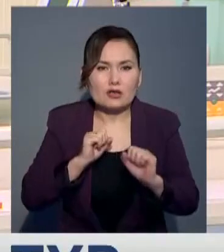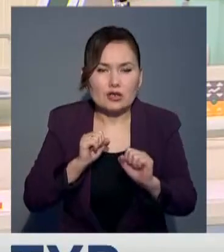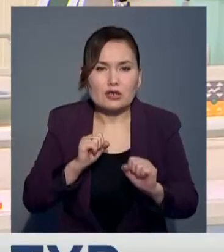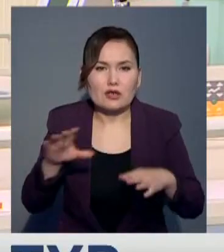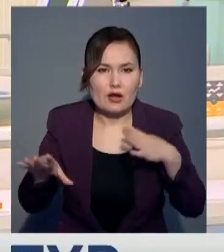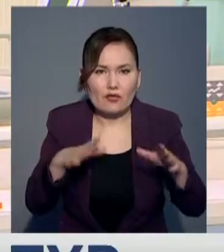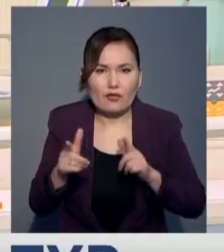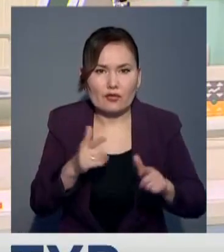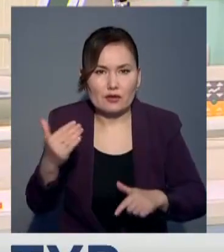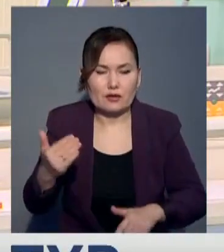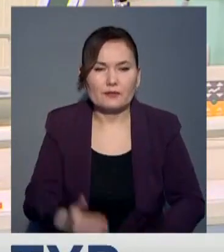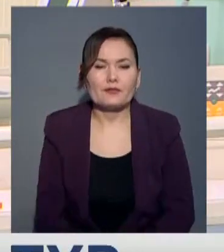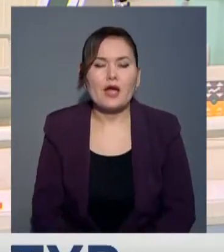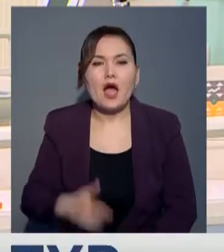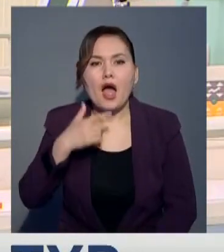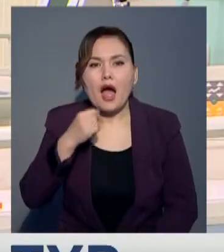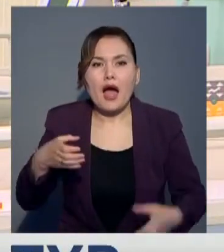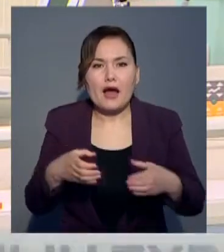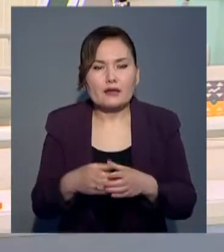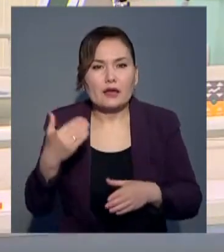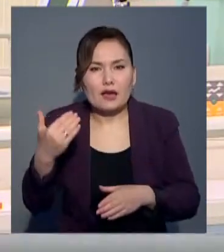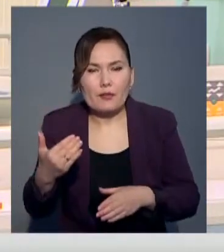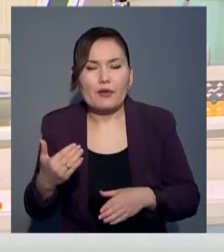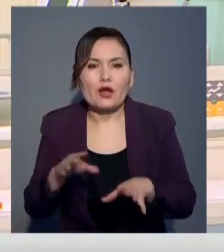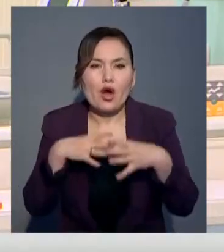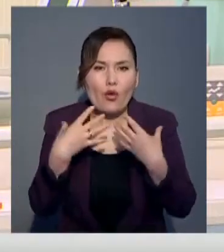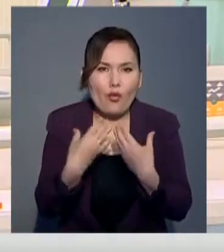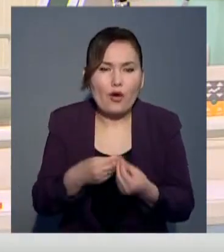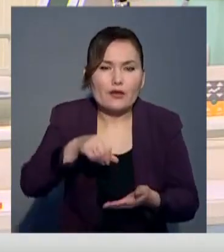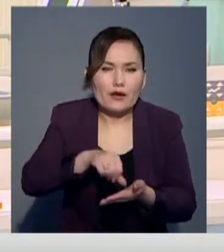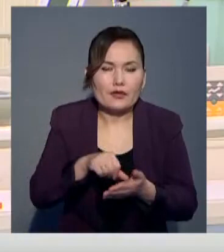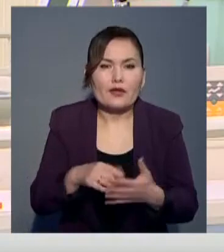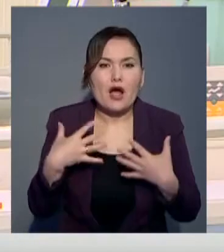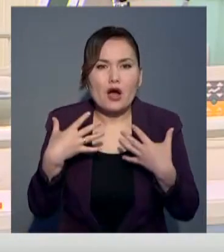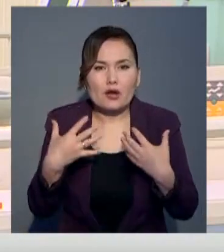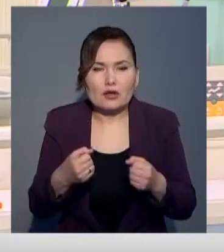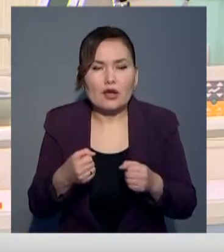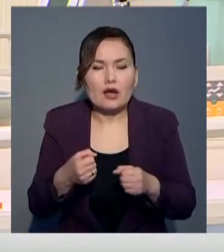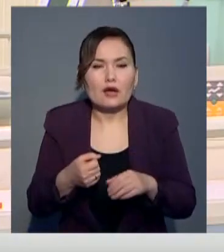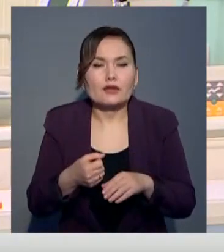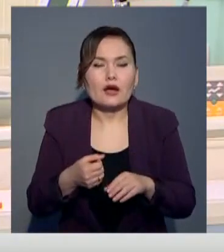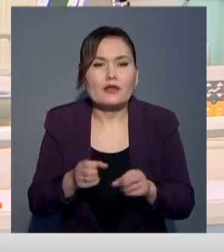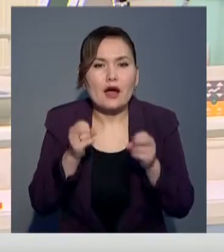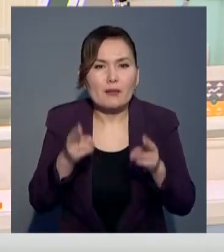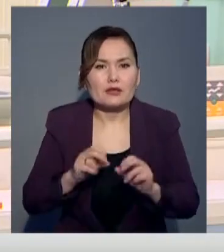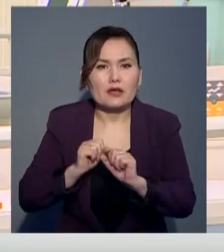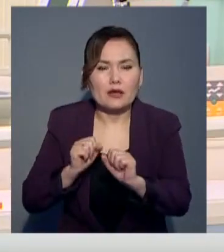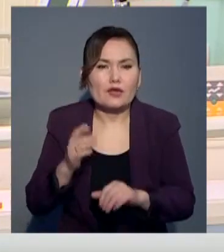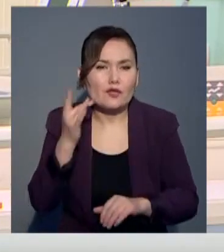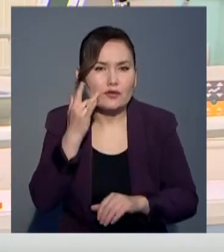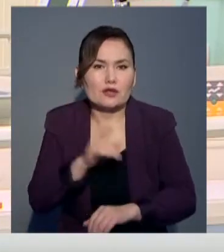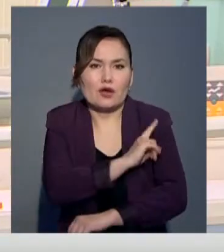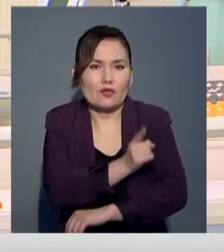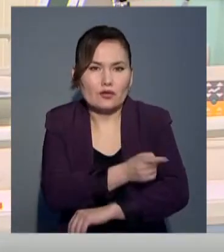безопасности самих военнослужащих. Әскерилер мен олардың отбасы мүшелерінің өмірі мен денсаулығына қауіп төнбеу үшін сақтық шараларын